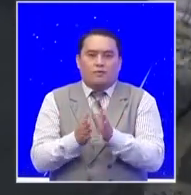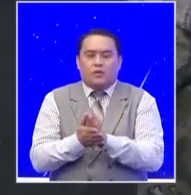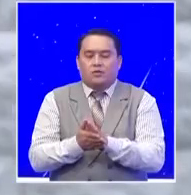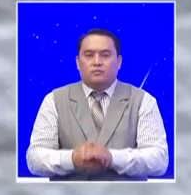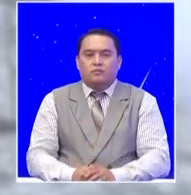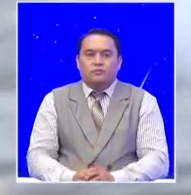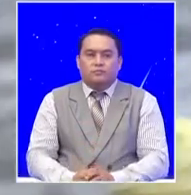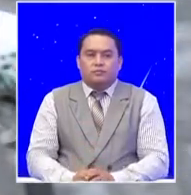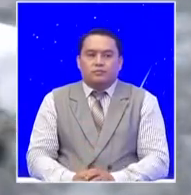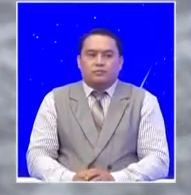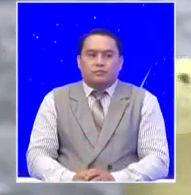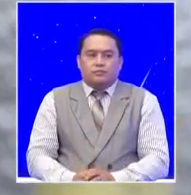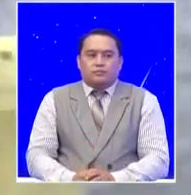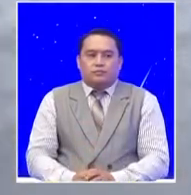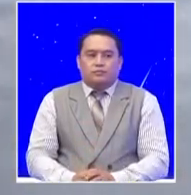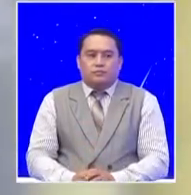жасалған.